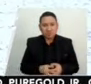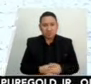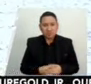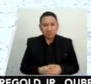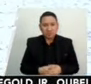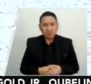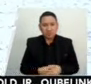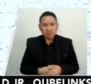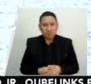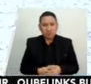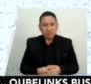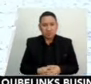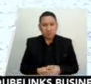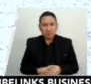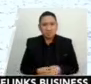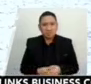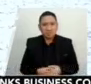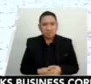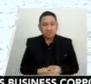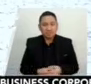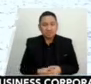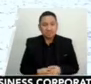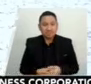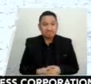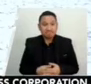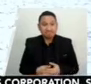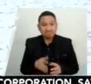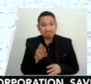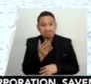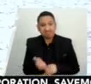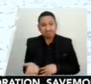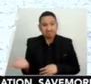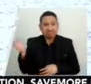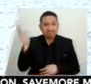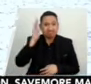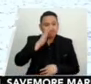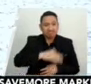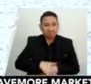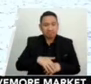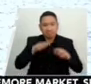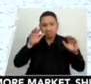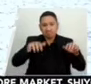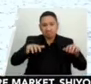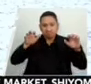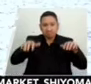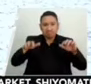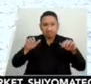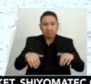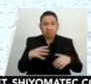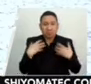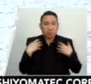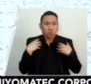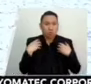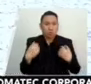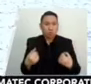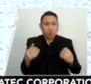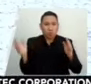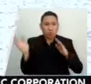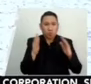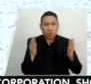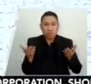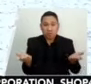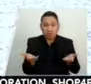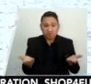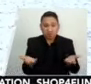talaga Igan sa buong magdamag Eh Maulan at saka malakas yung mga hangin dito sa bahagi ng mamburao occident Tal Mindoro